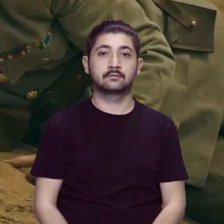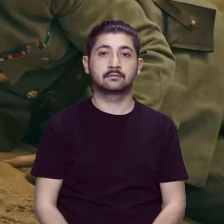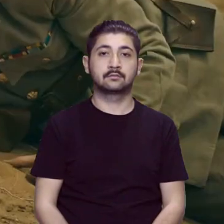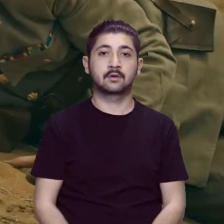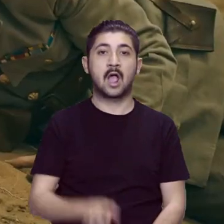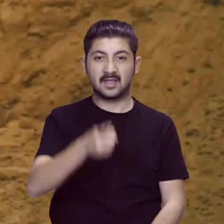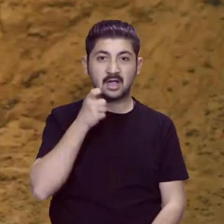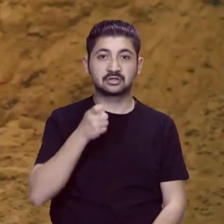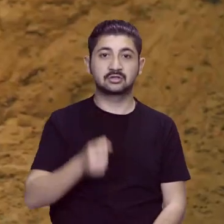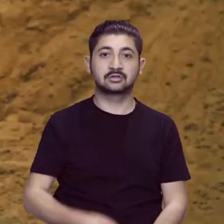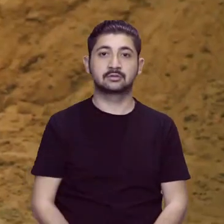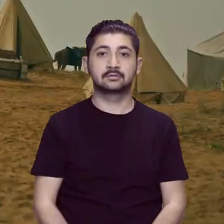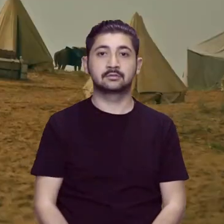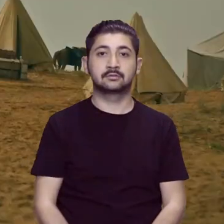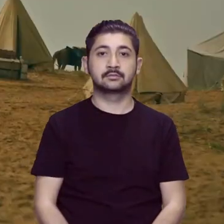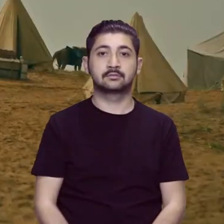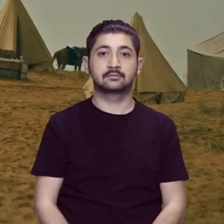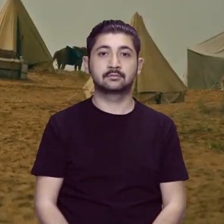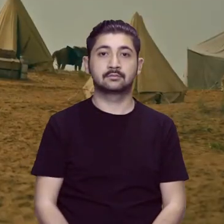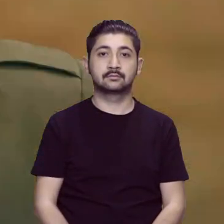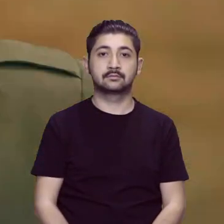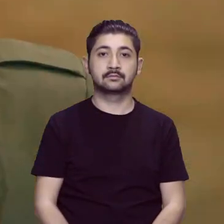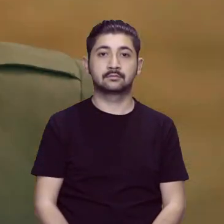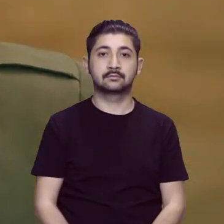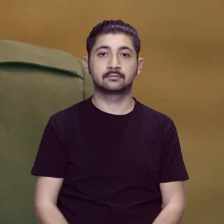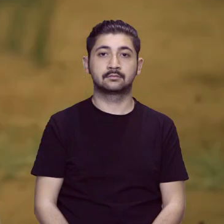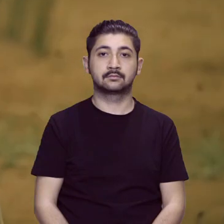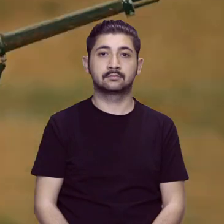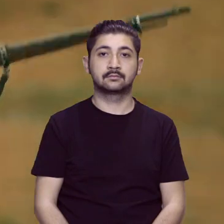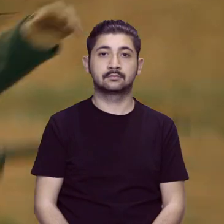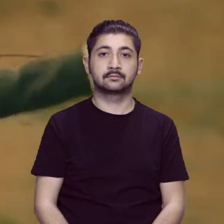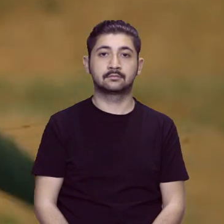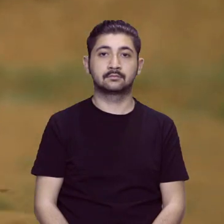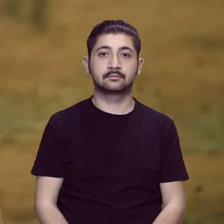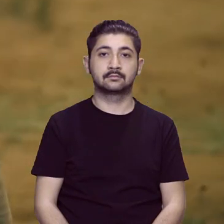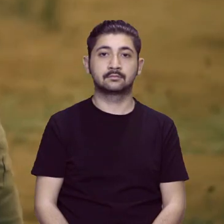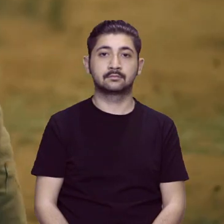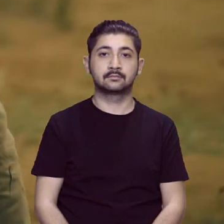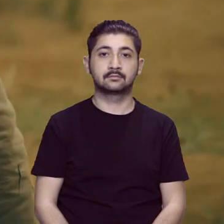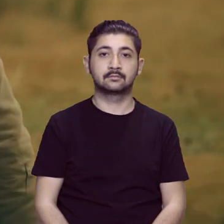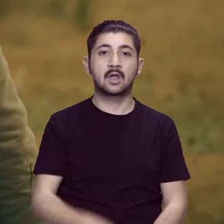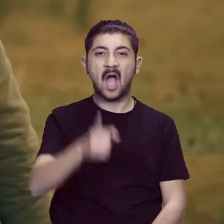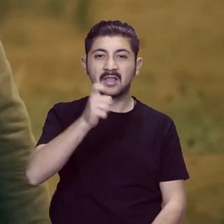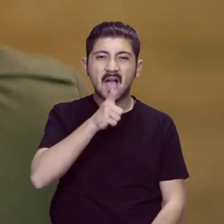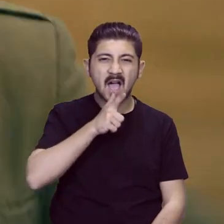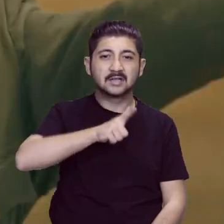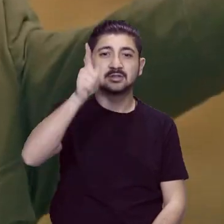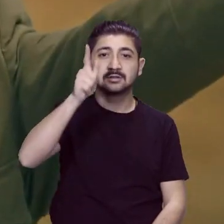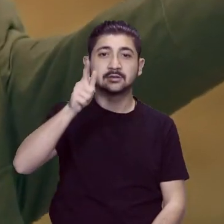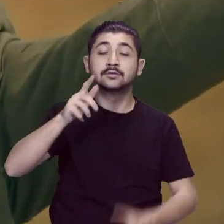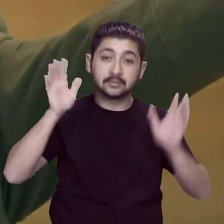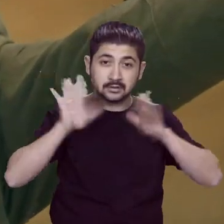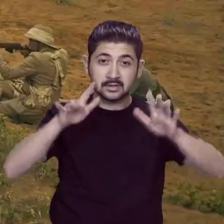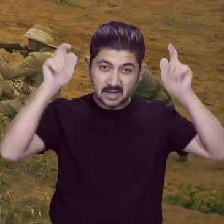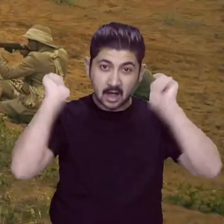Güzel. Ateş. Bir nöbetçi alnından vurularak düştü. Robert da bir askeri vurdu. Ateş!